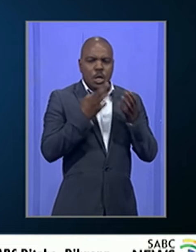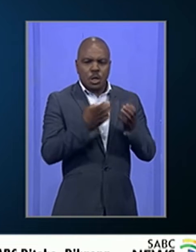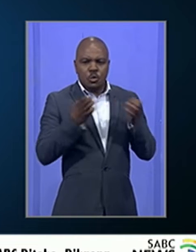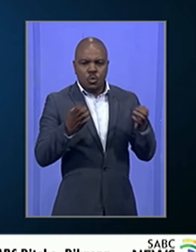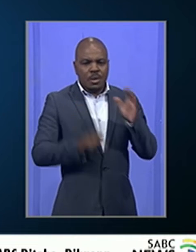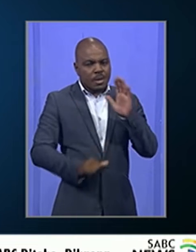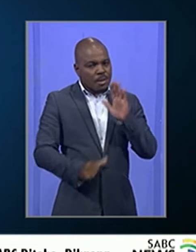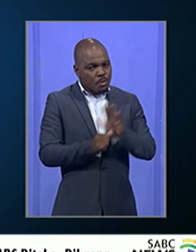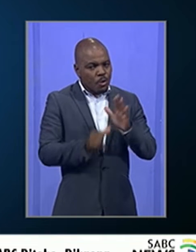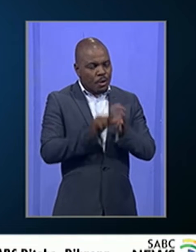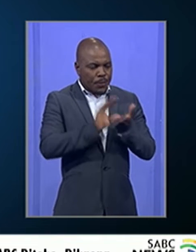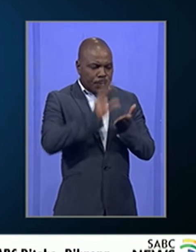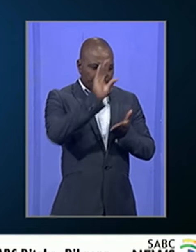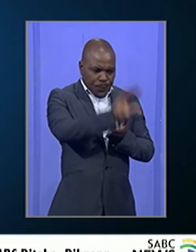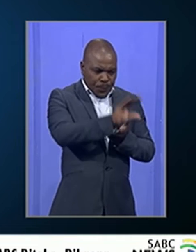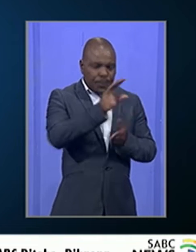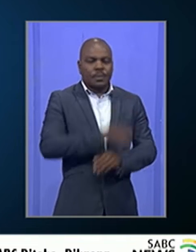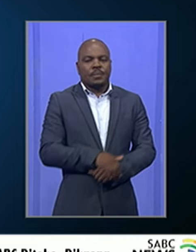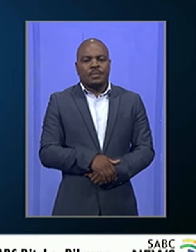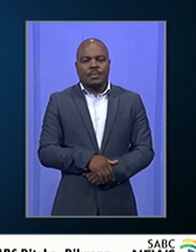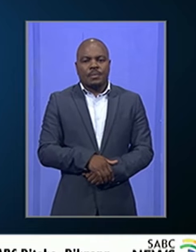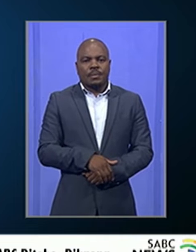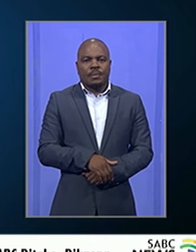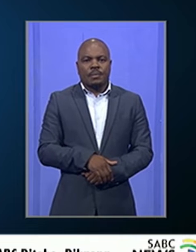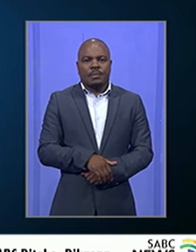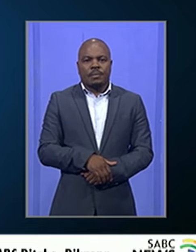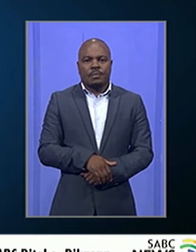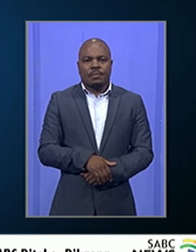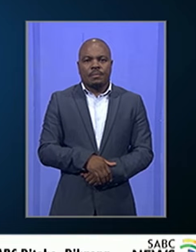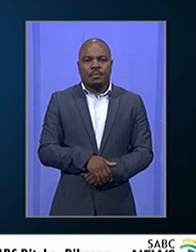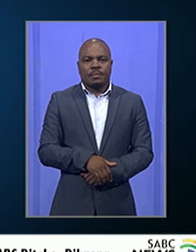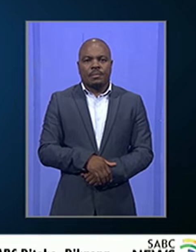tše bohlokwa tšeo ba di hlokago dikolong.